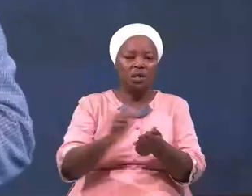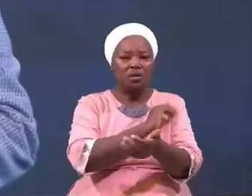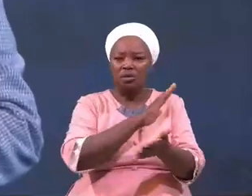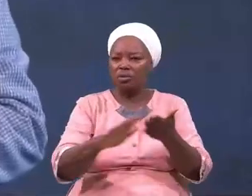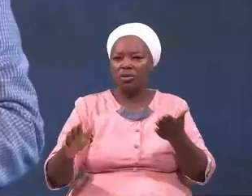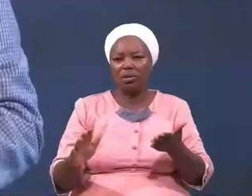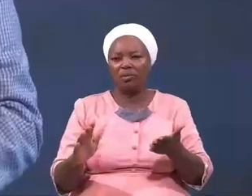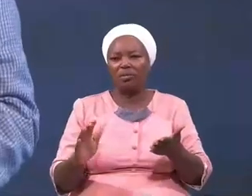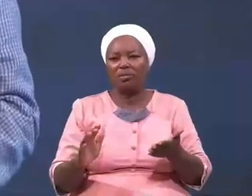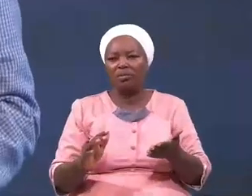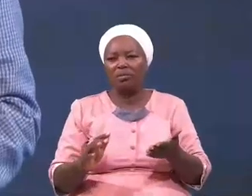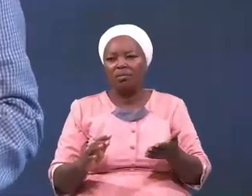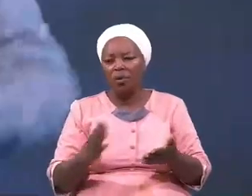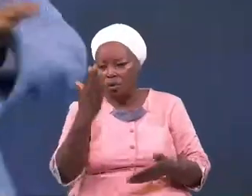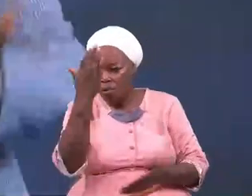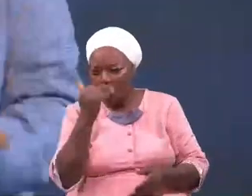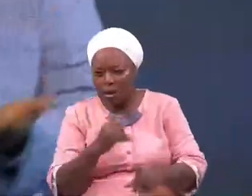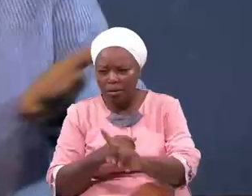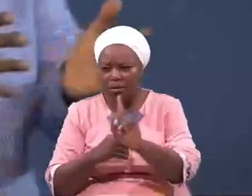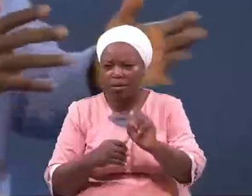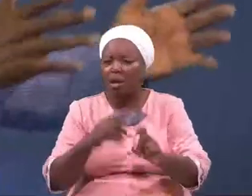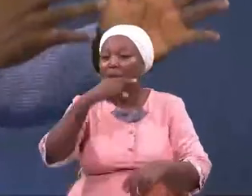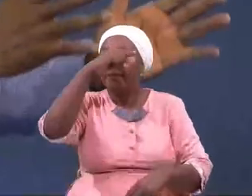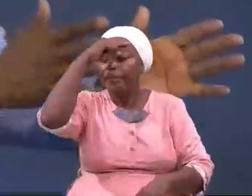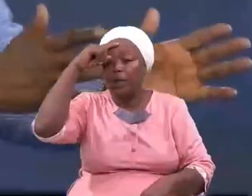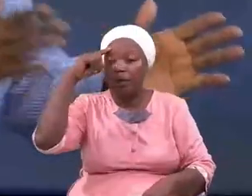frapper. Pourquoi?